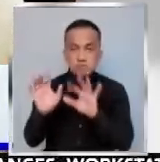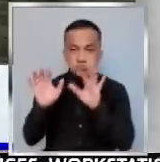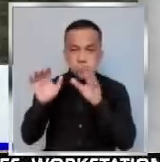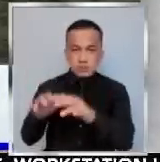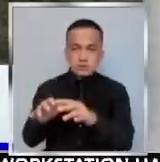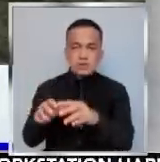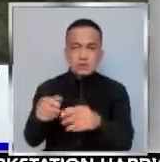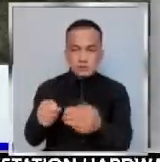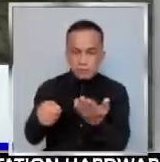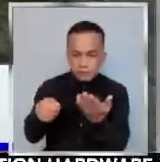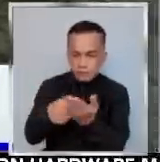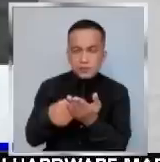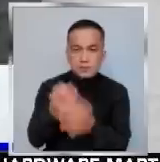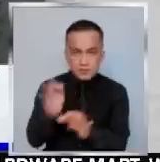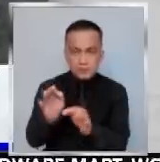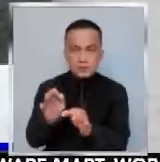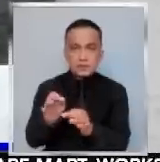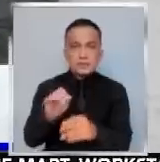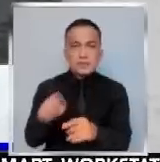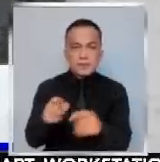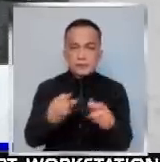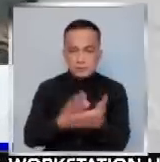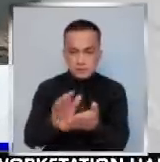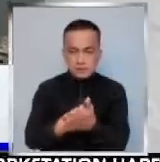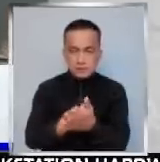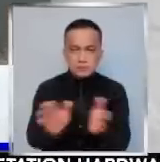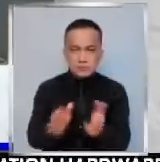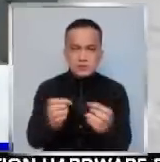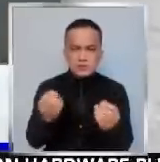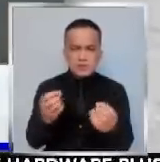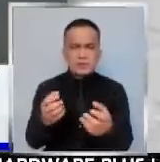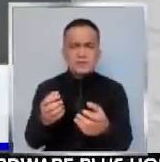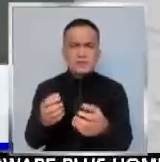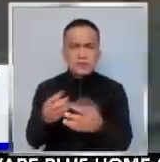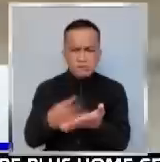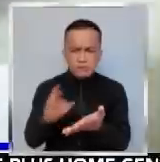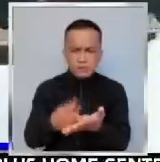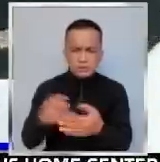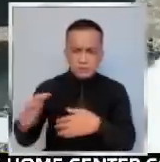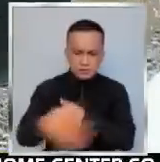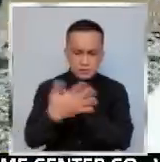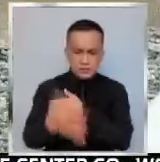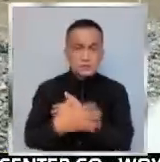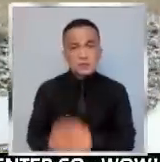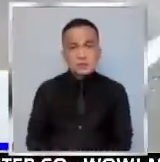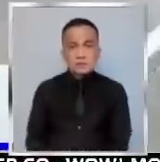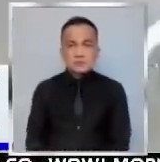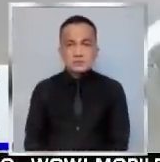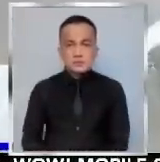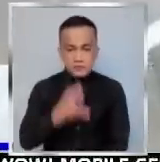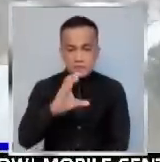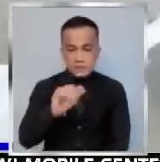station. May mga ikinasa ring clean-up drive dahil sa sandamakmak na basura na inanod sa Pampang. Sa Kalumpit, Bulacan